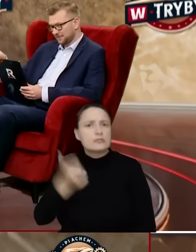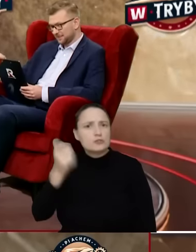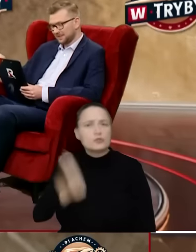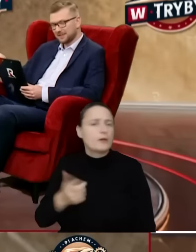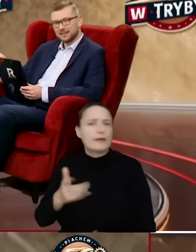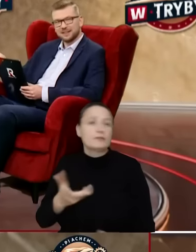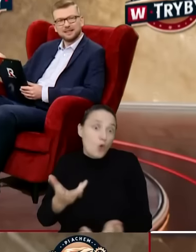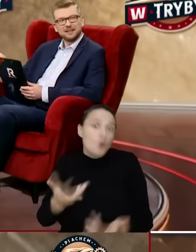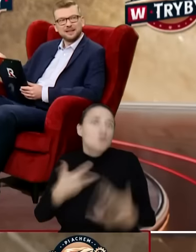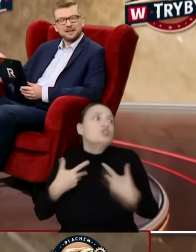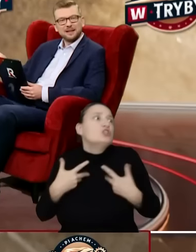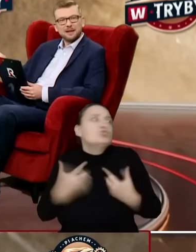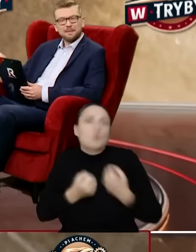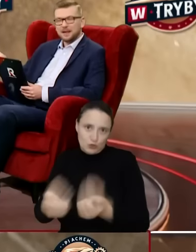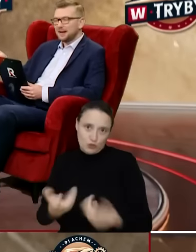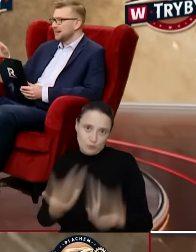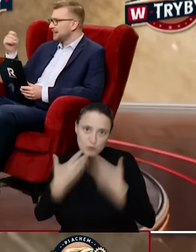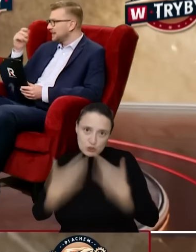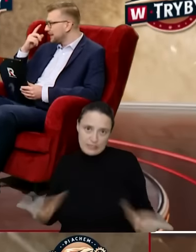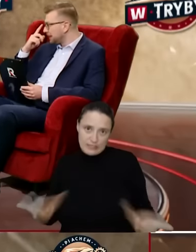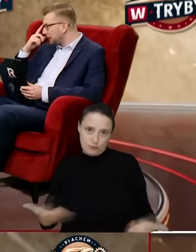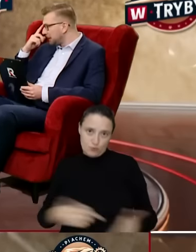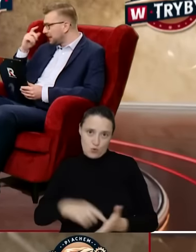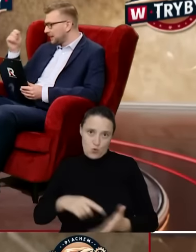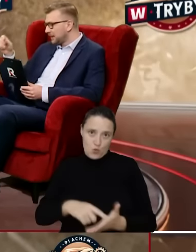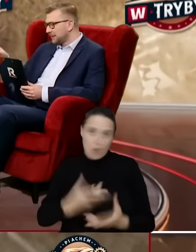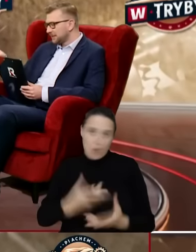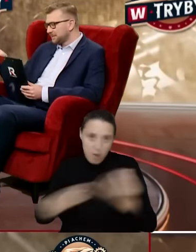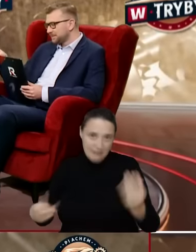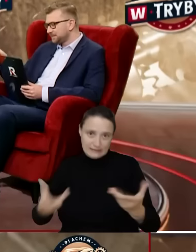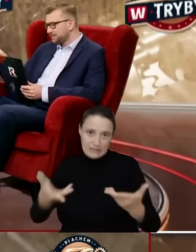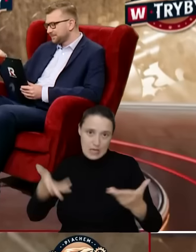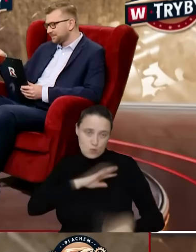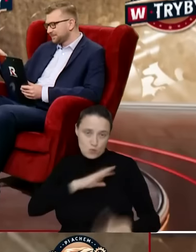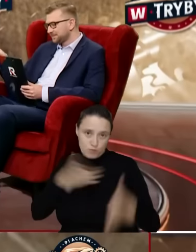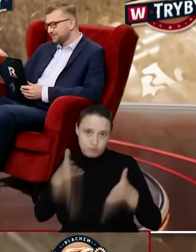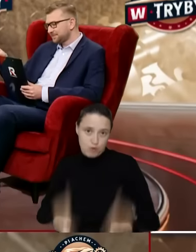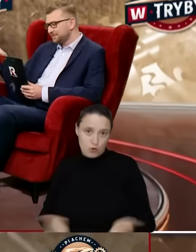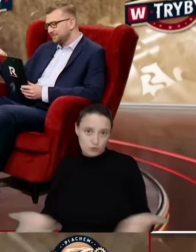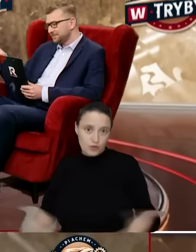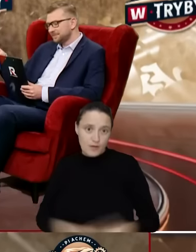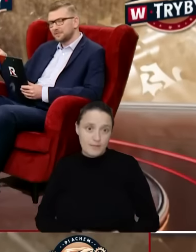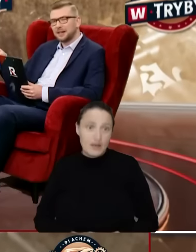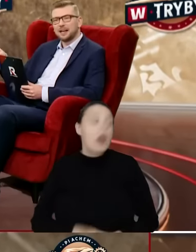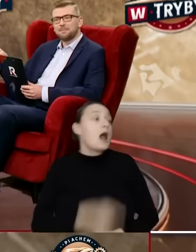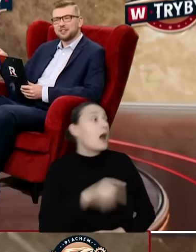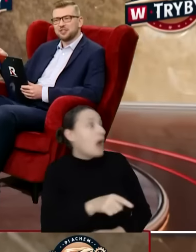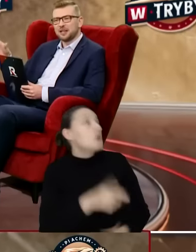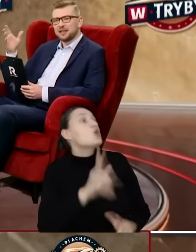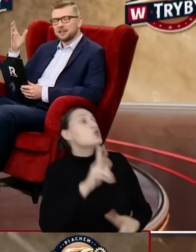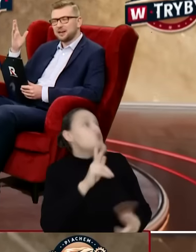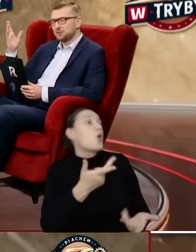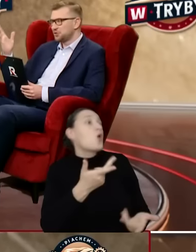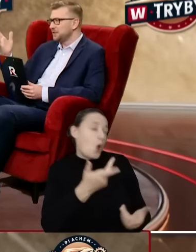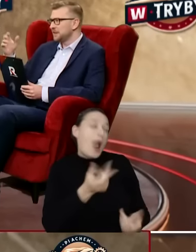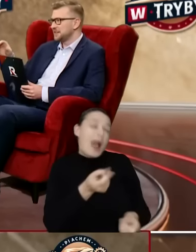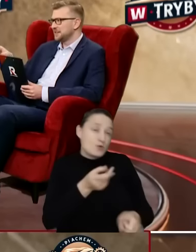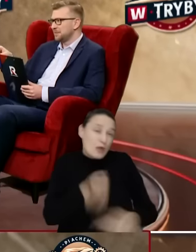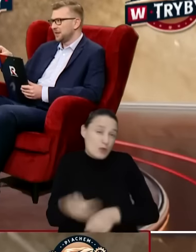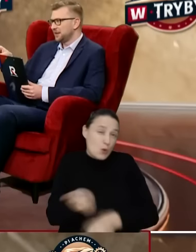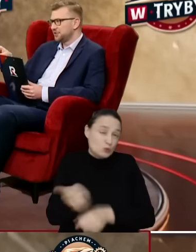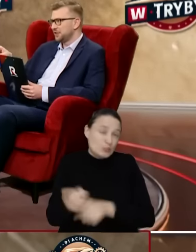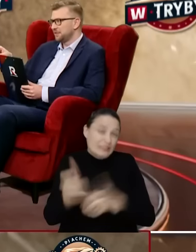życiu. O, właśnie. Ale jak ktoś mściwy i złośliwy, to gotów żyć i żyć. O. Ale patrzcie, jaka